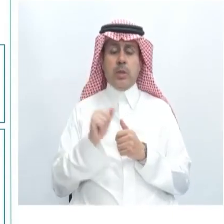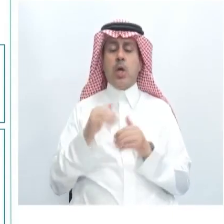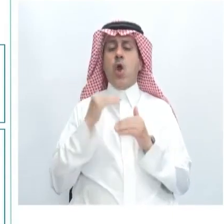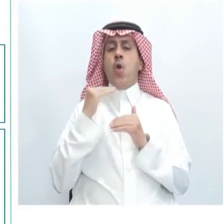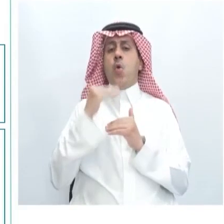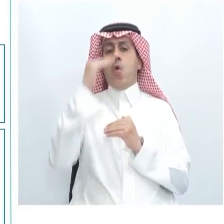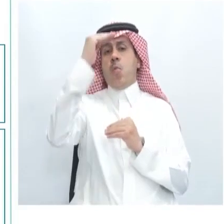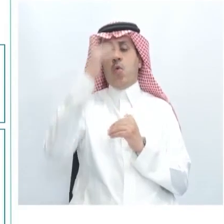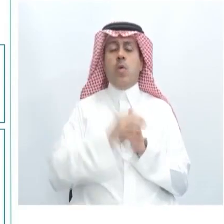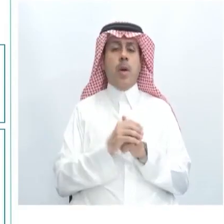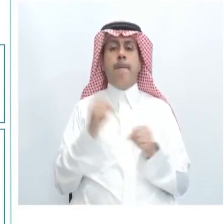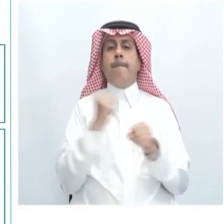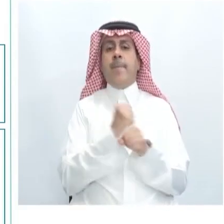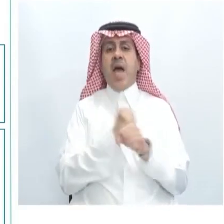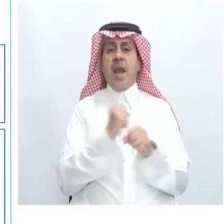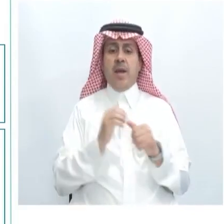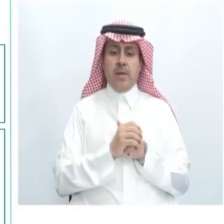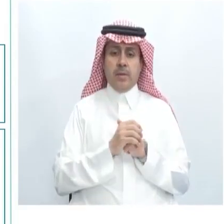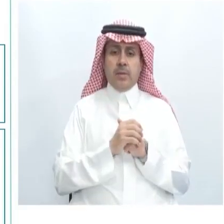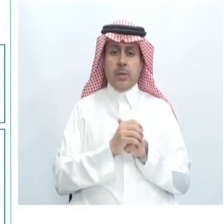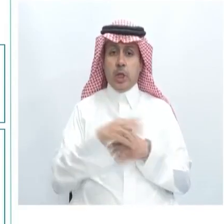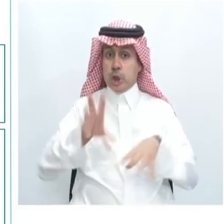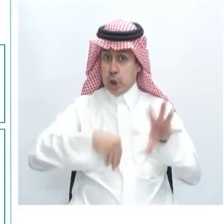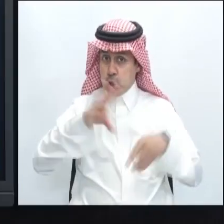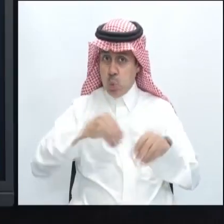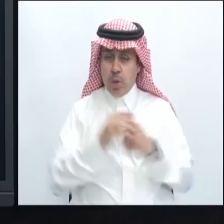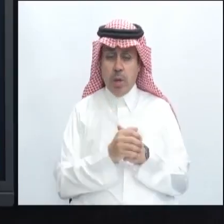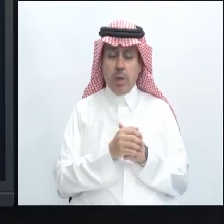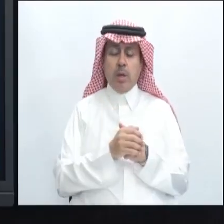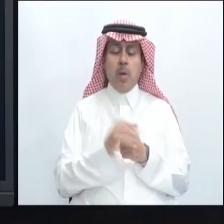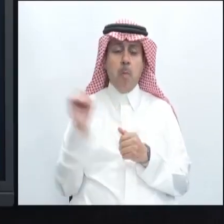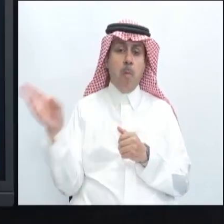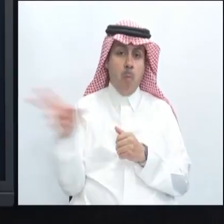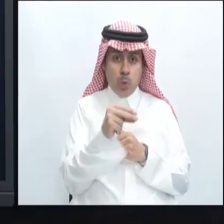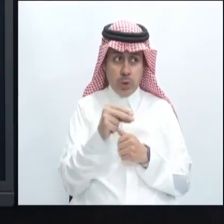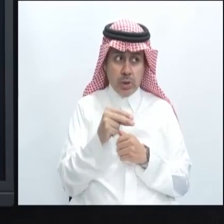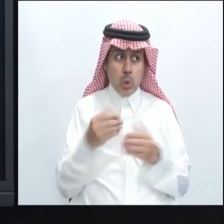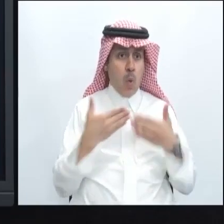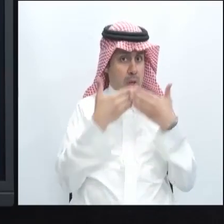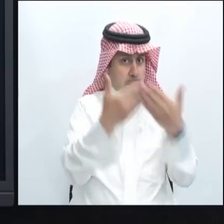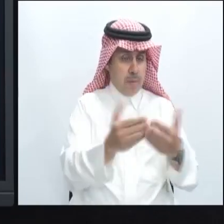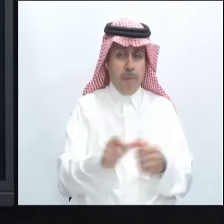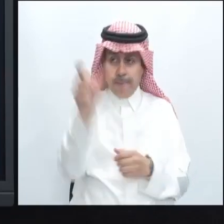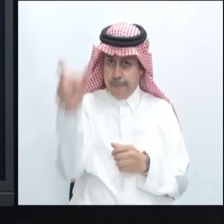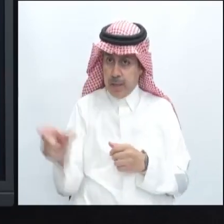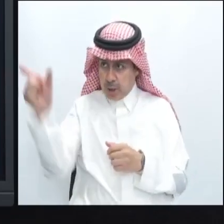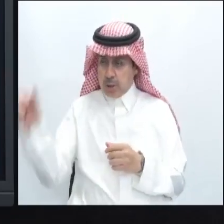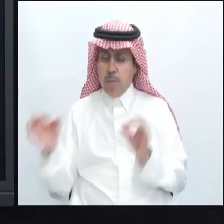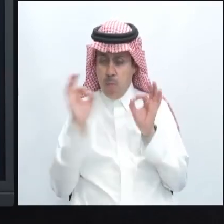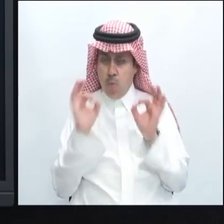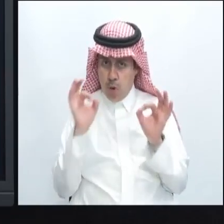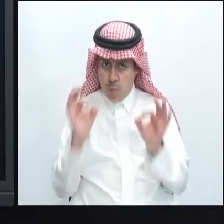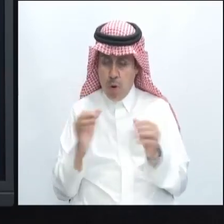ذكرنا بان التسويق ليس مقتصر على منتج وخدمه كذلك كاشخاص نحتاج ان نسوق انفسنا